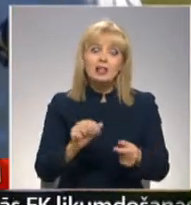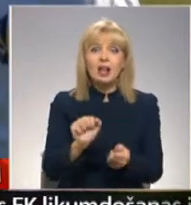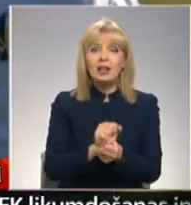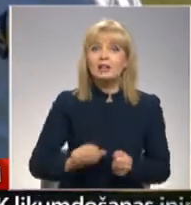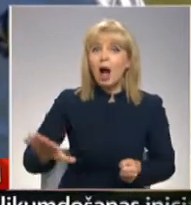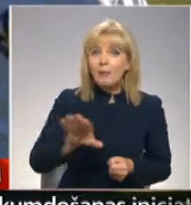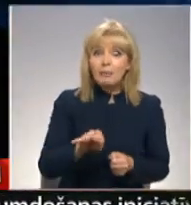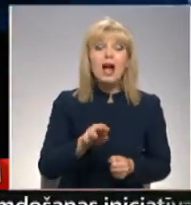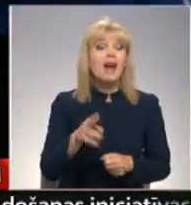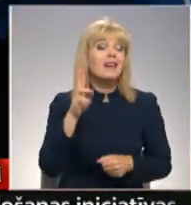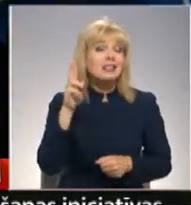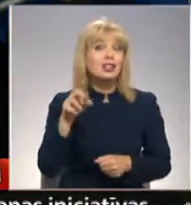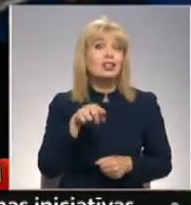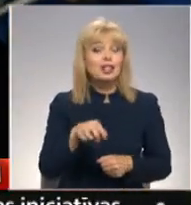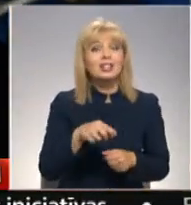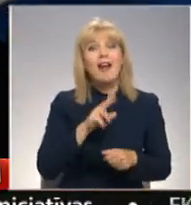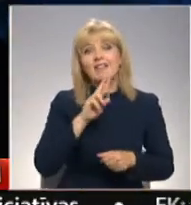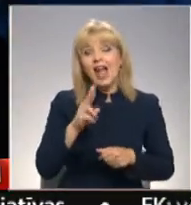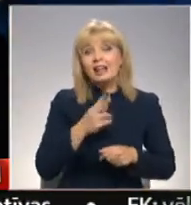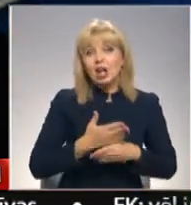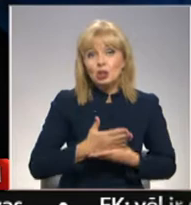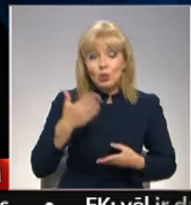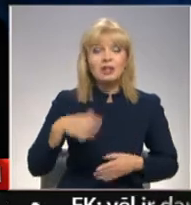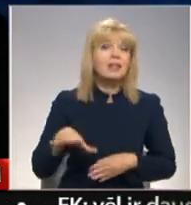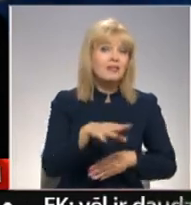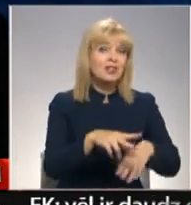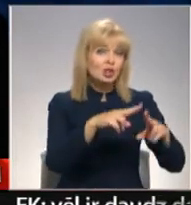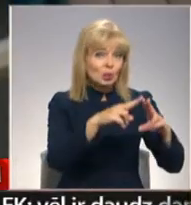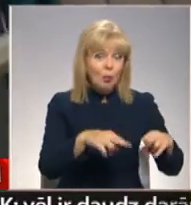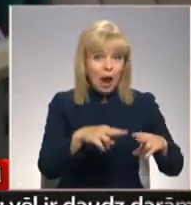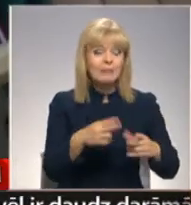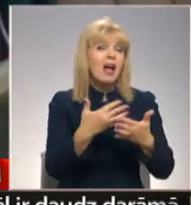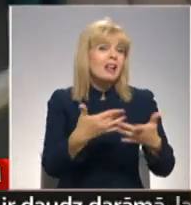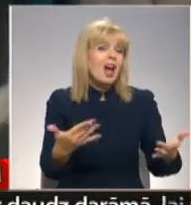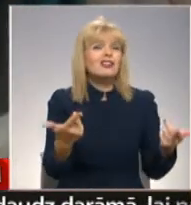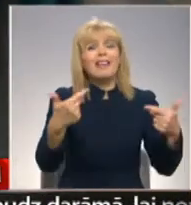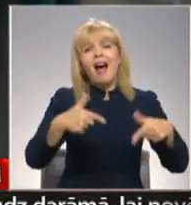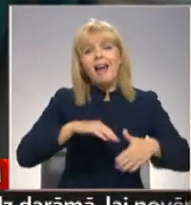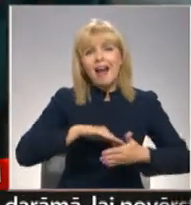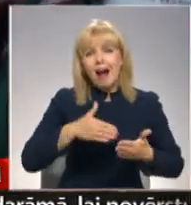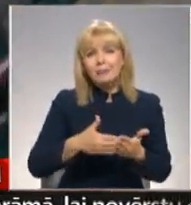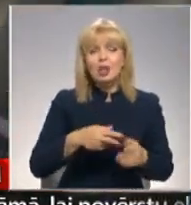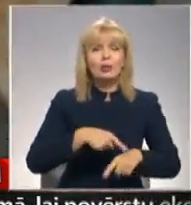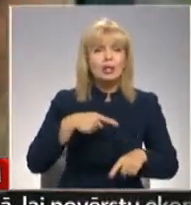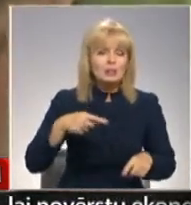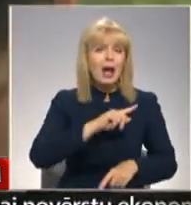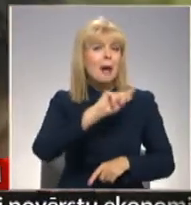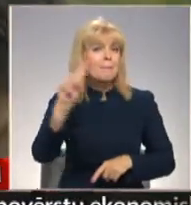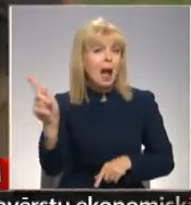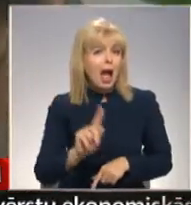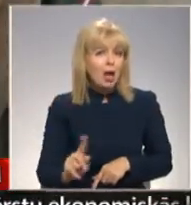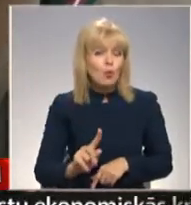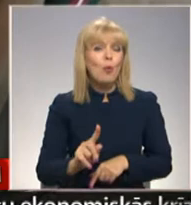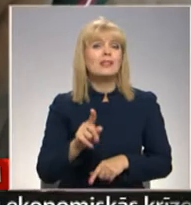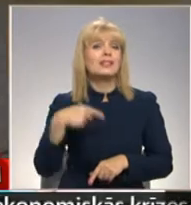šīs nedēļas notikumi. Šī nometnē bija pilnīgi viss, bija dažādas laikapstākļas, izbaudījām gan pērkona negaiss, gan šitādi